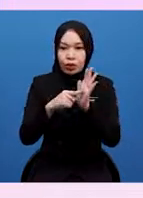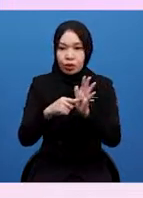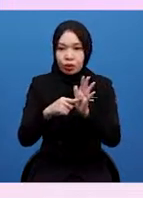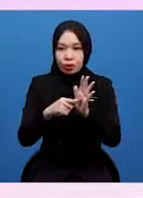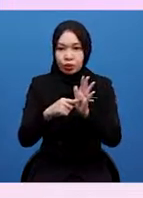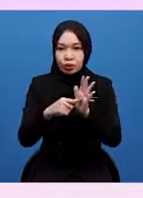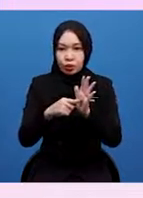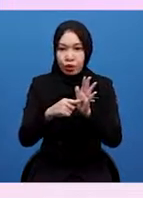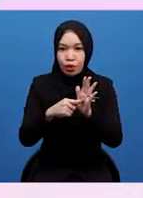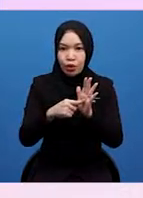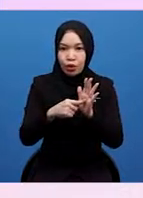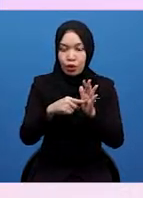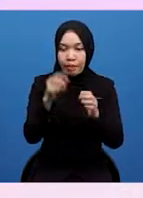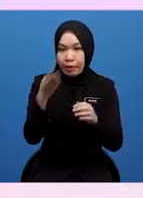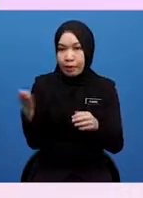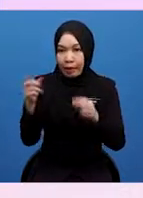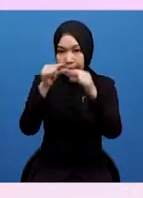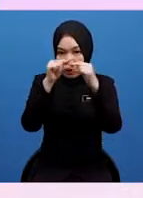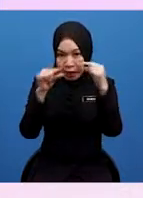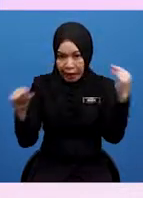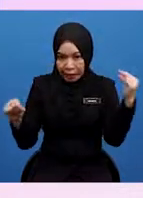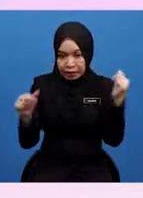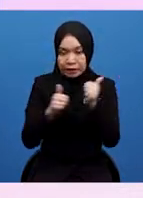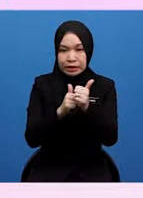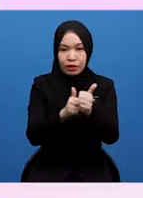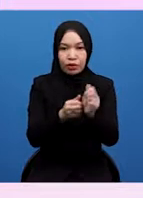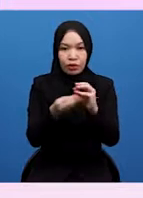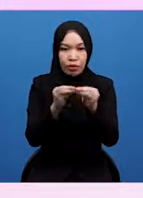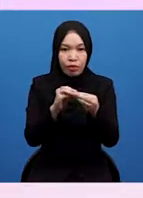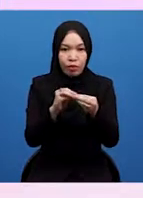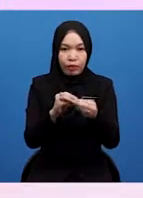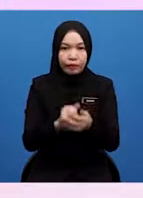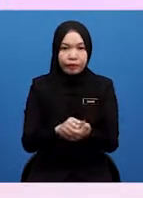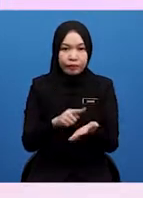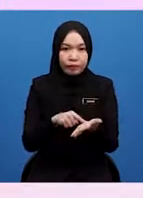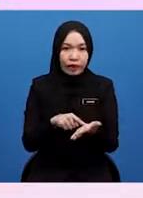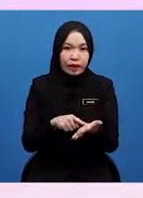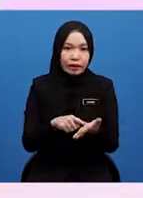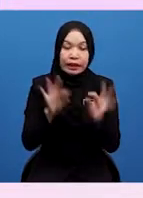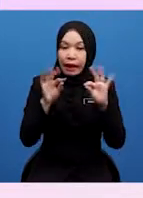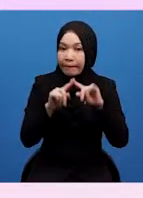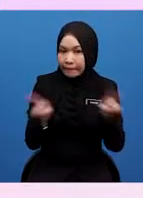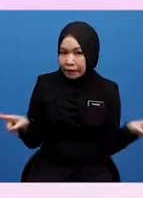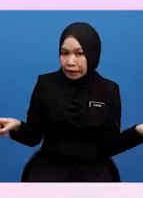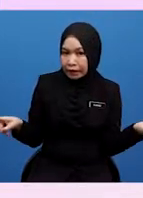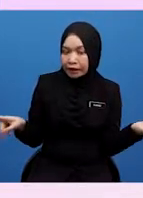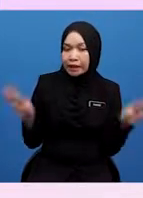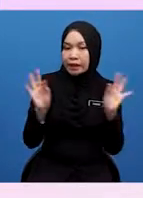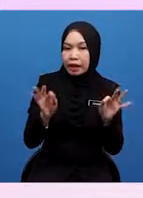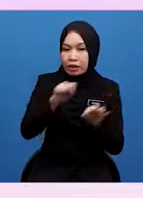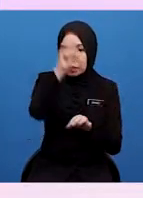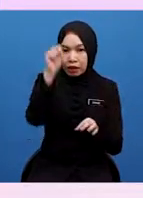tropika terpilih mengikut tahun. Tetapi, sekiranya kehendak soalan